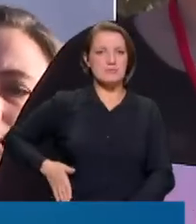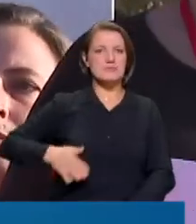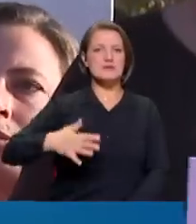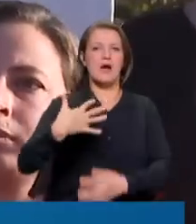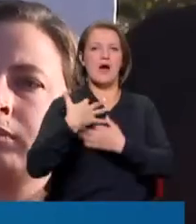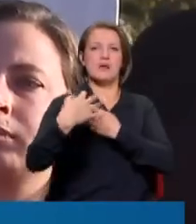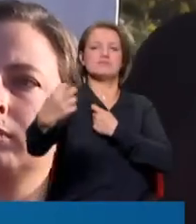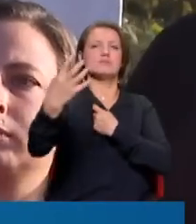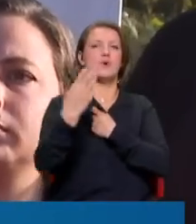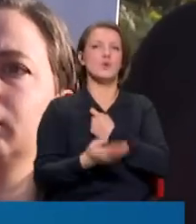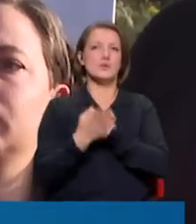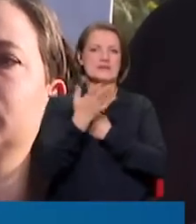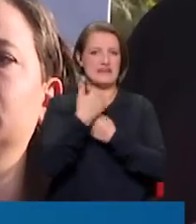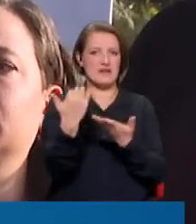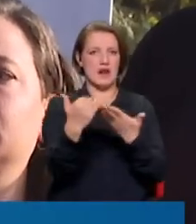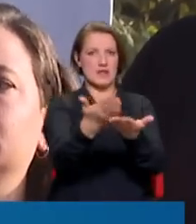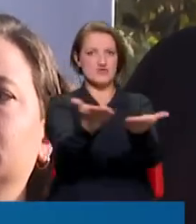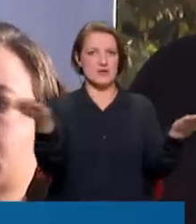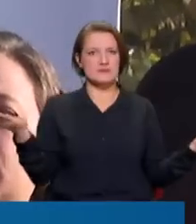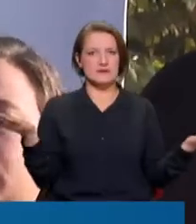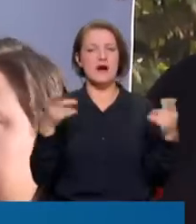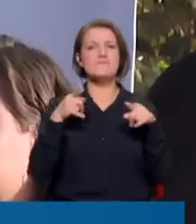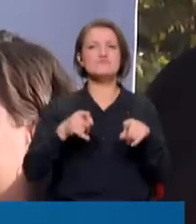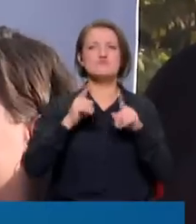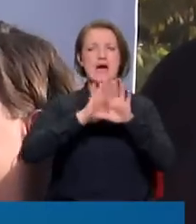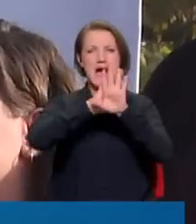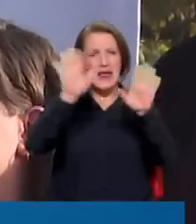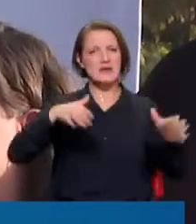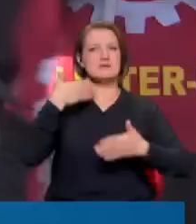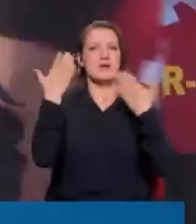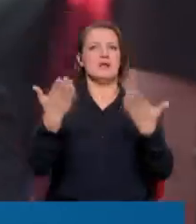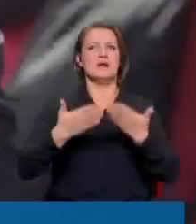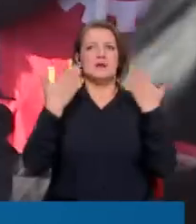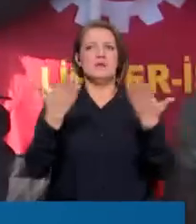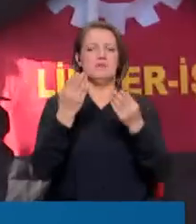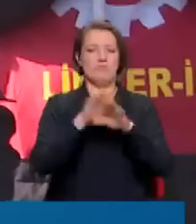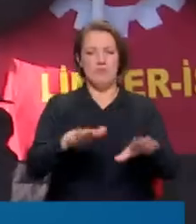uzatmak oldu sevgili arkadaşlar bunu herkese anlatalım